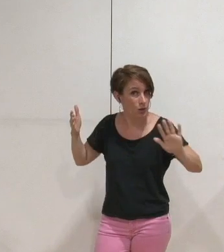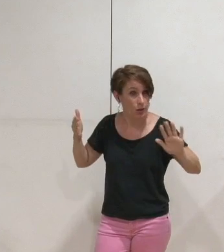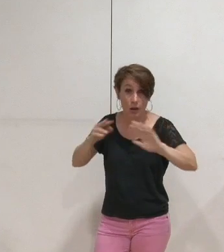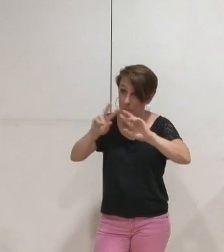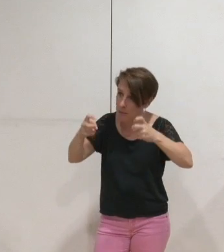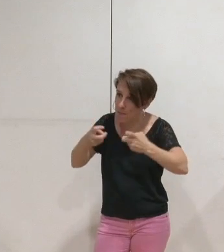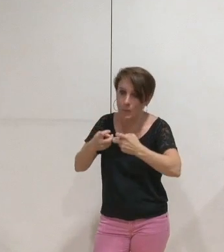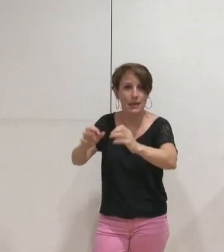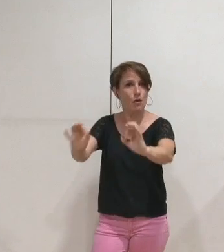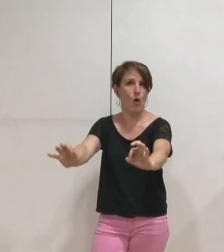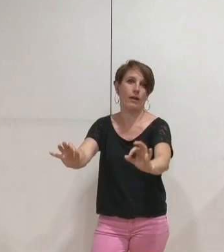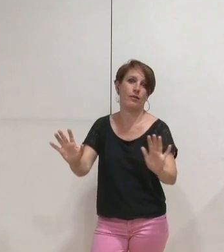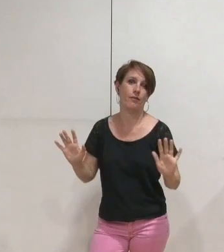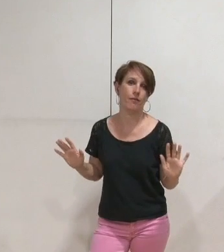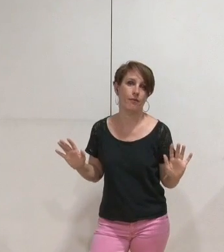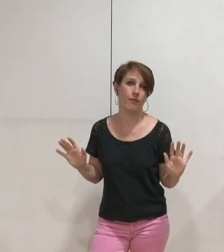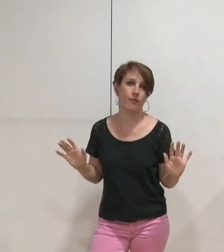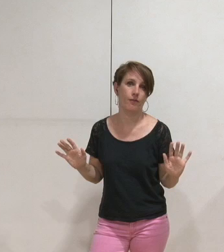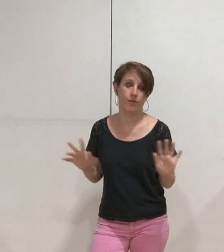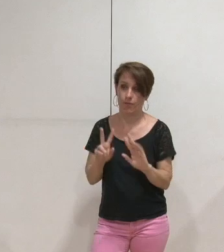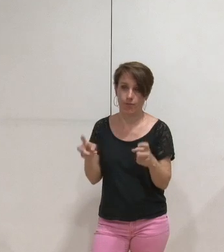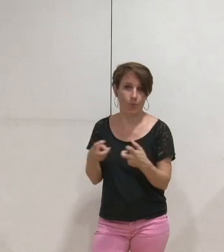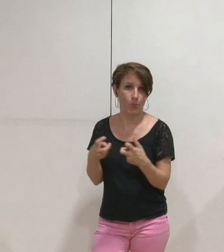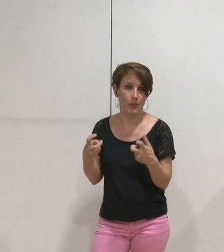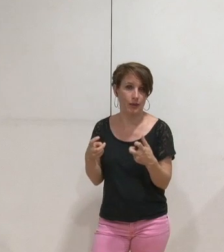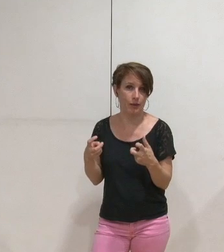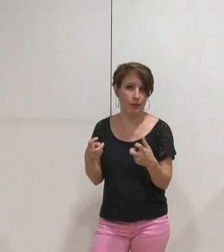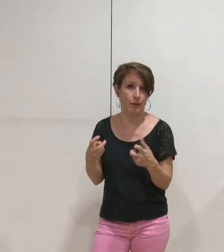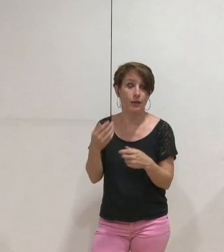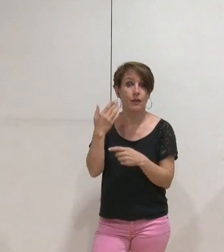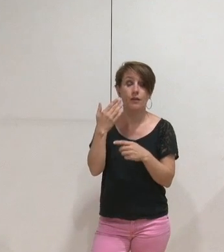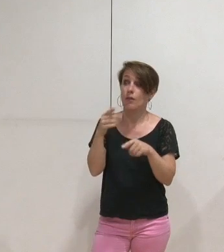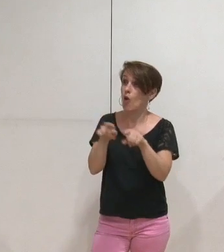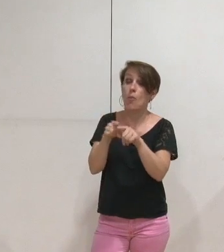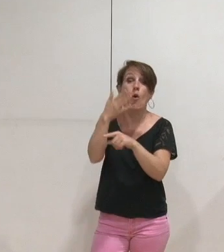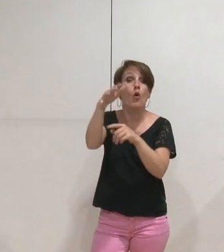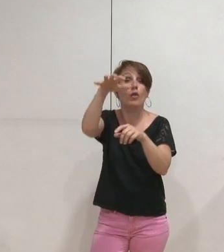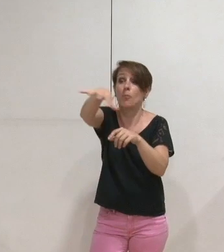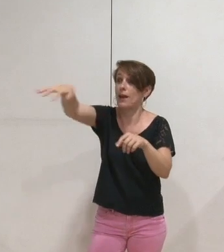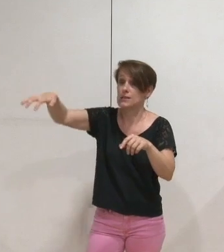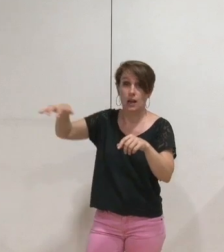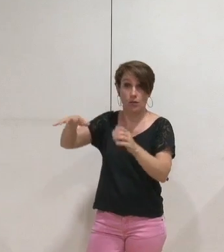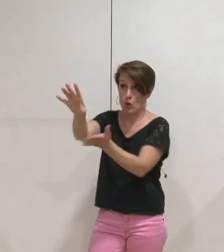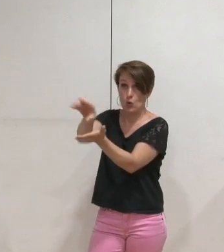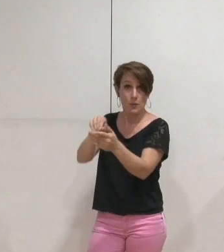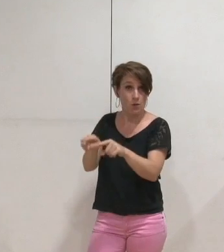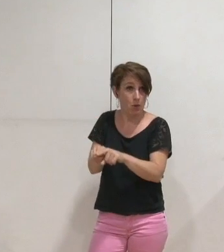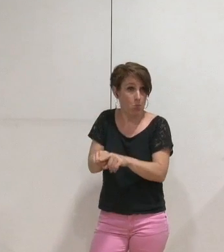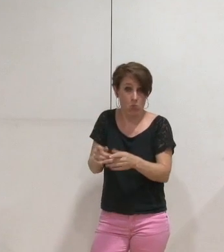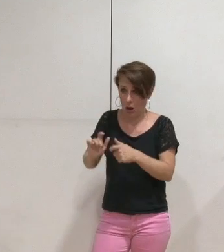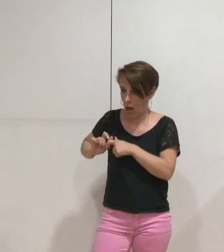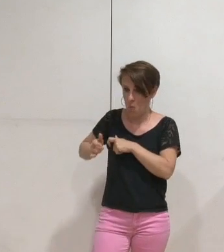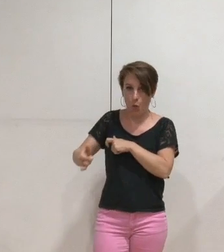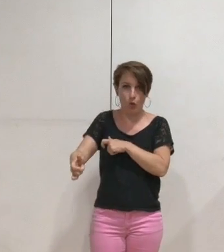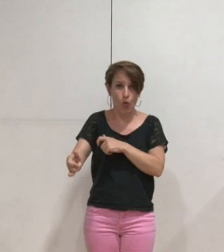prix correct le prix des des autres parcelles sur cette situation il me semble que c'est un protocole qui